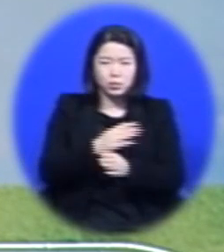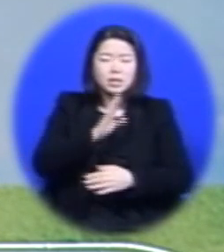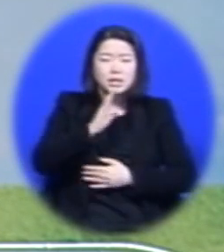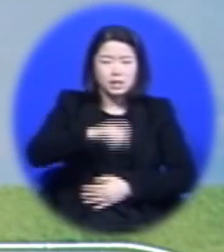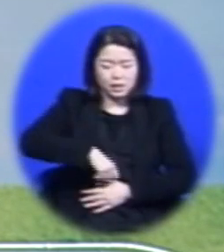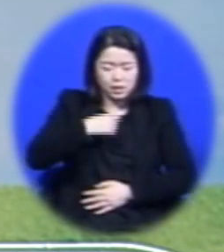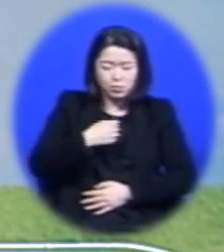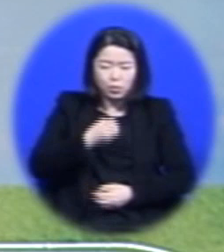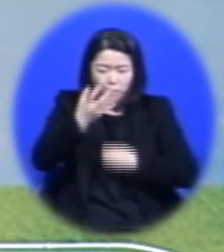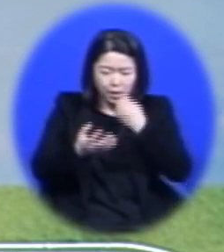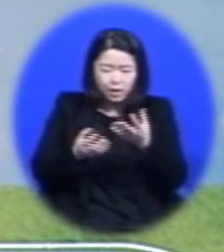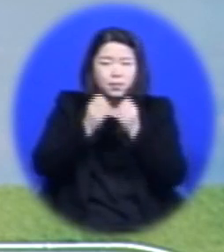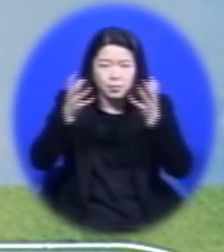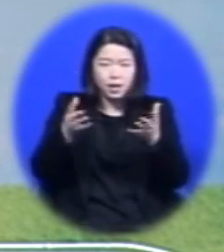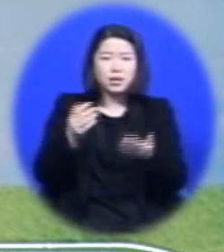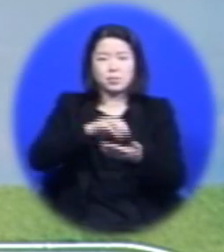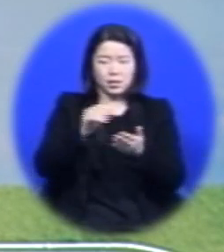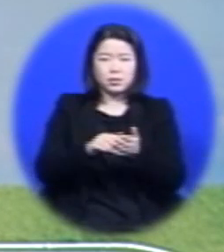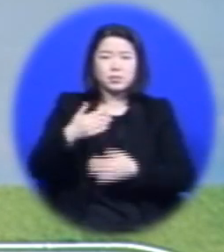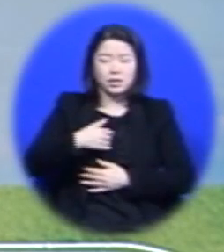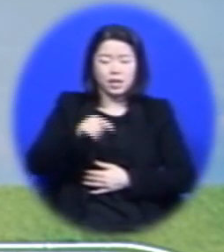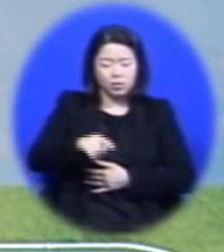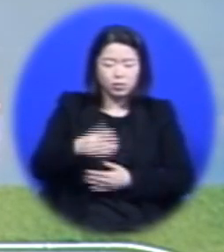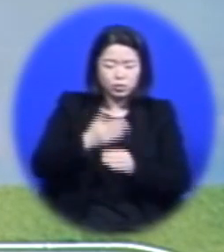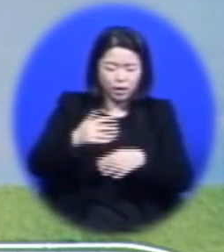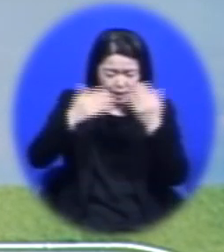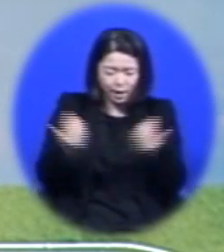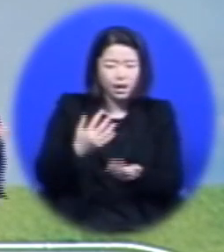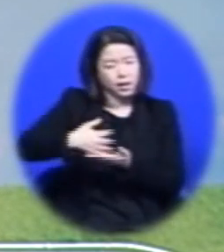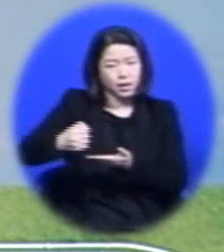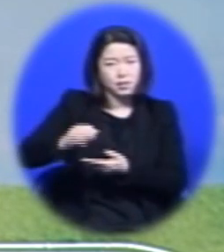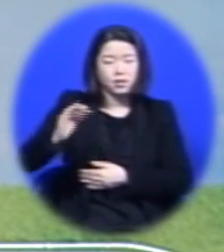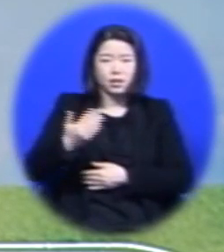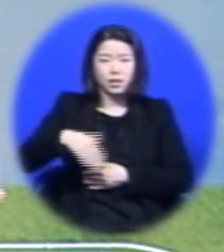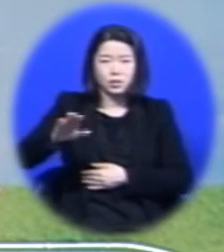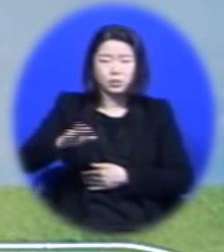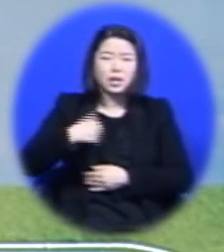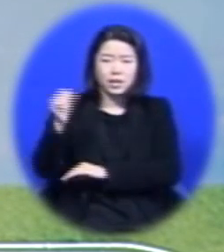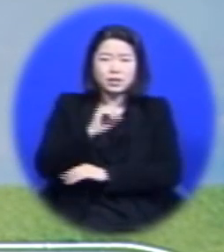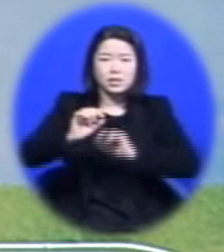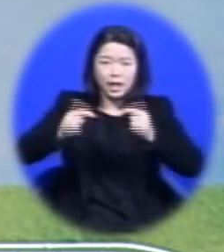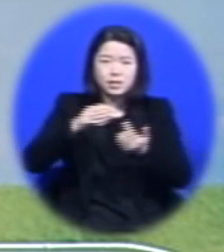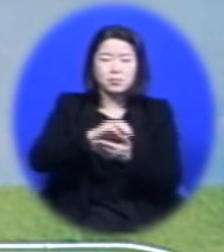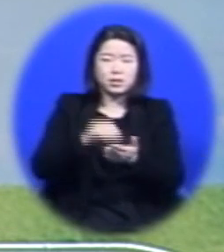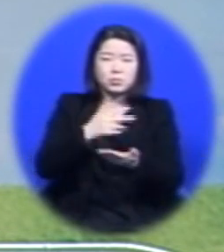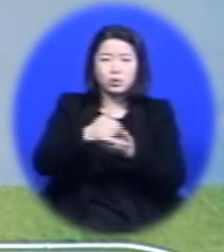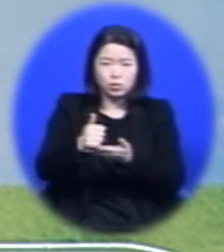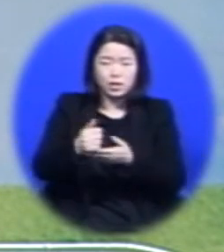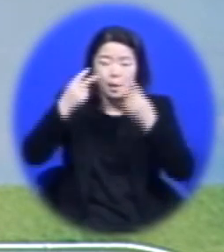고백에 터져나올 수 있을 만큼 내것 중에 다 가져가셔도 나는 흔들리지 않을 수 있을 만큼 주님